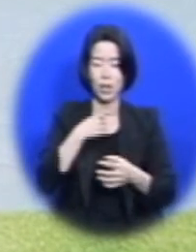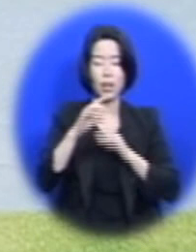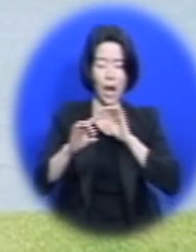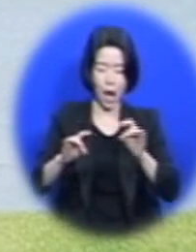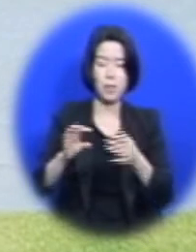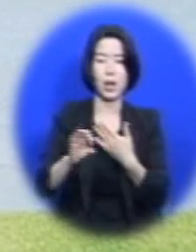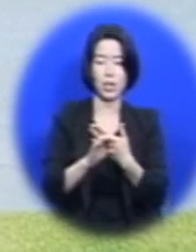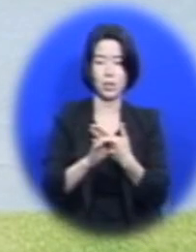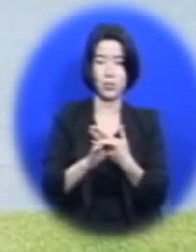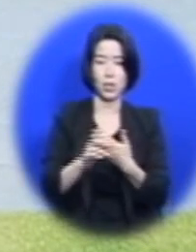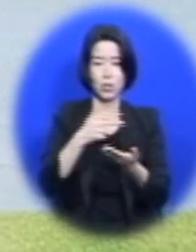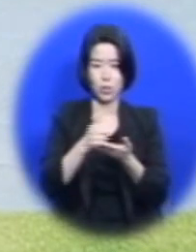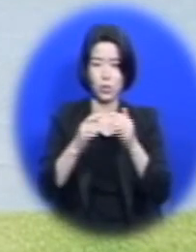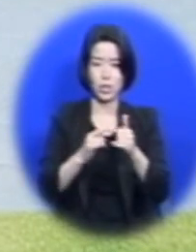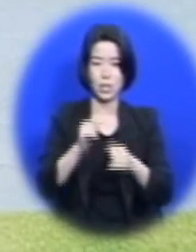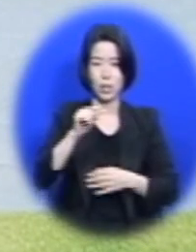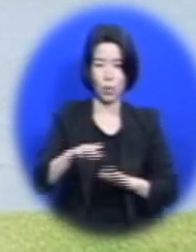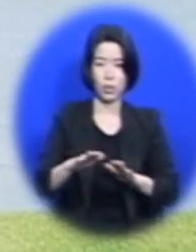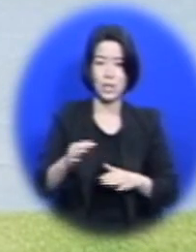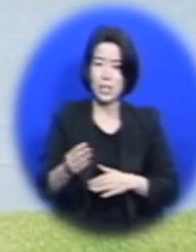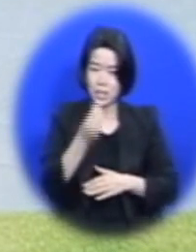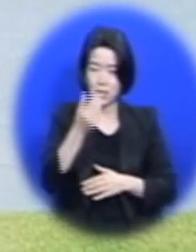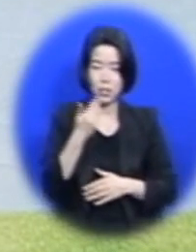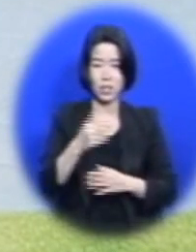갈망하시면 주님께서 오늘 이 성찬을 통하여